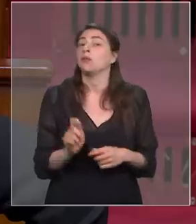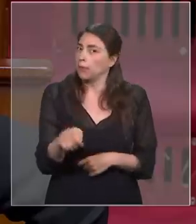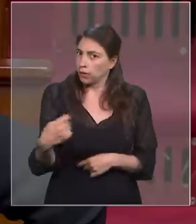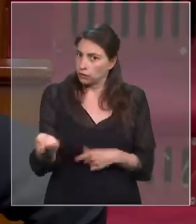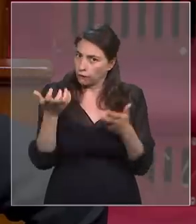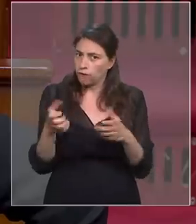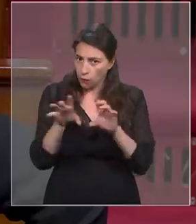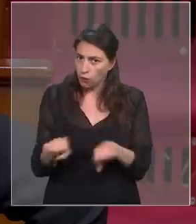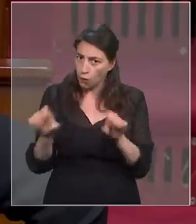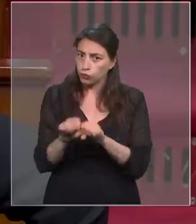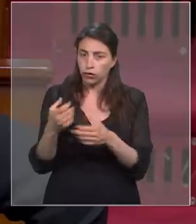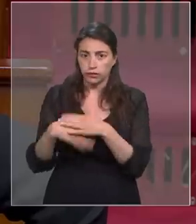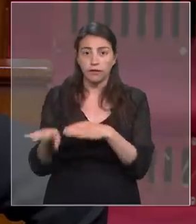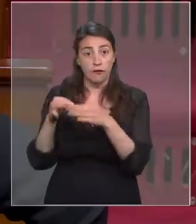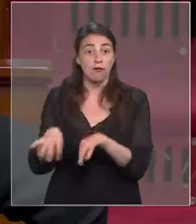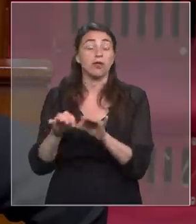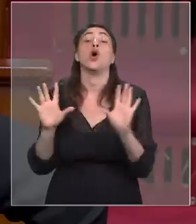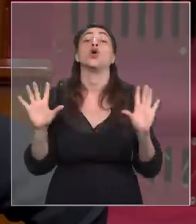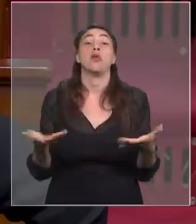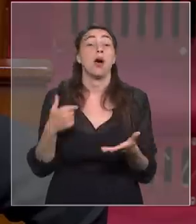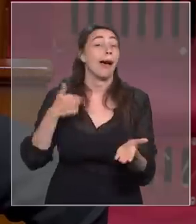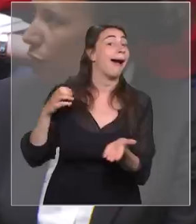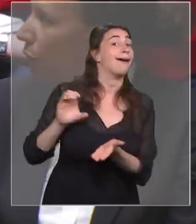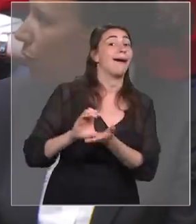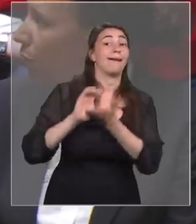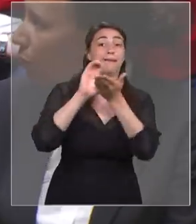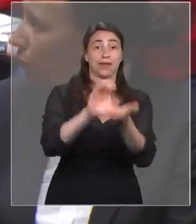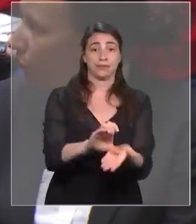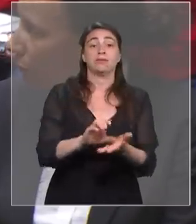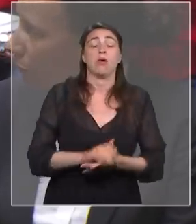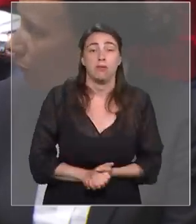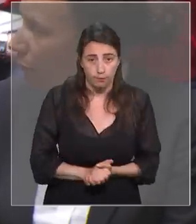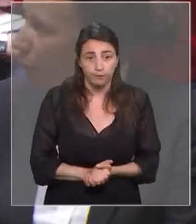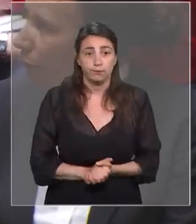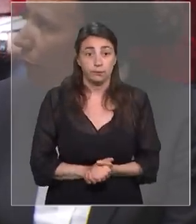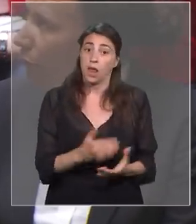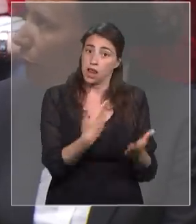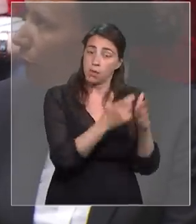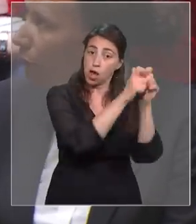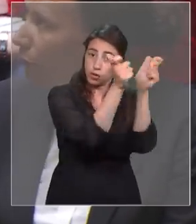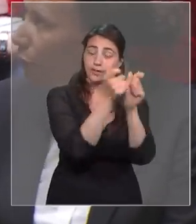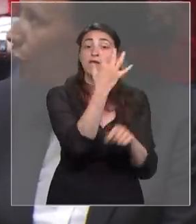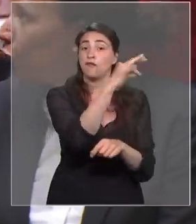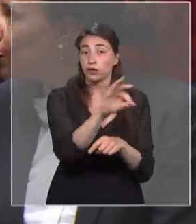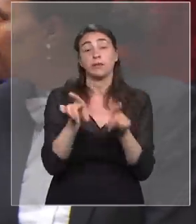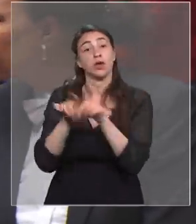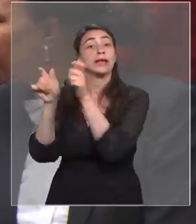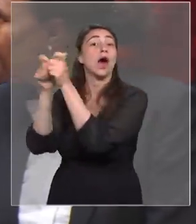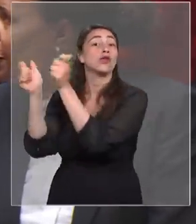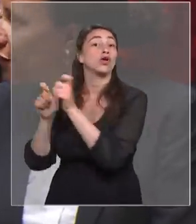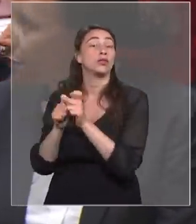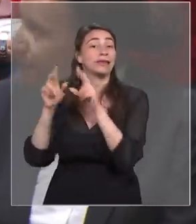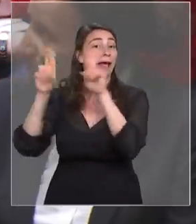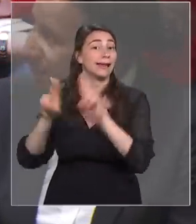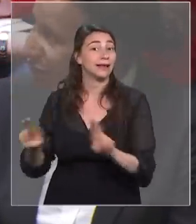France. Et nous le faisons via de l'investissement auquel les entreprises françaises et les entreprises internationales sont sensibles aujourd'hui, puisque, ne